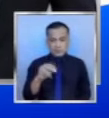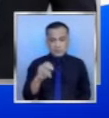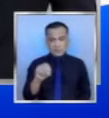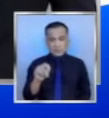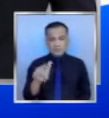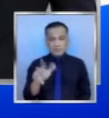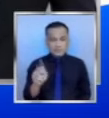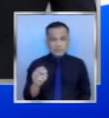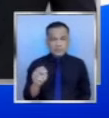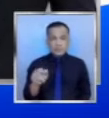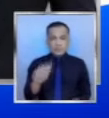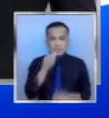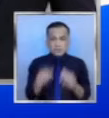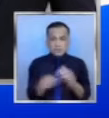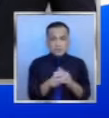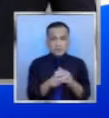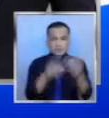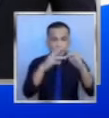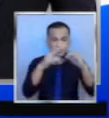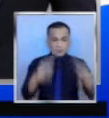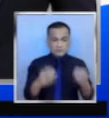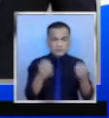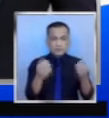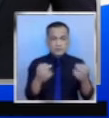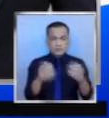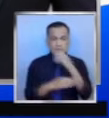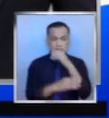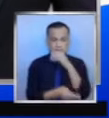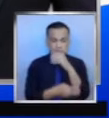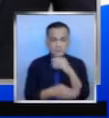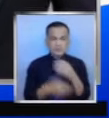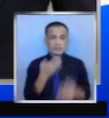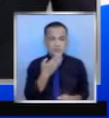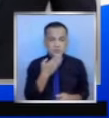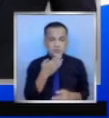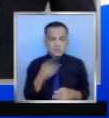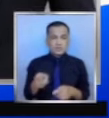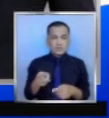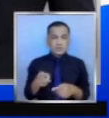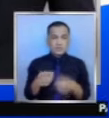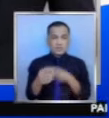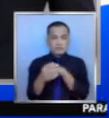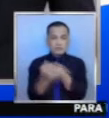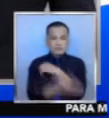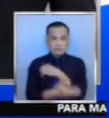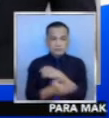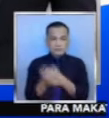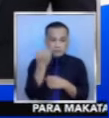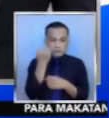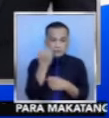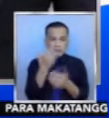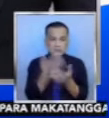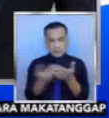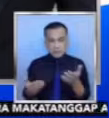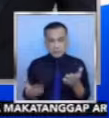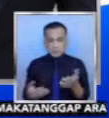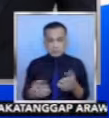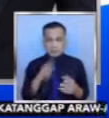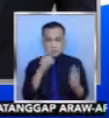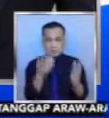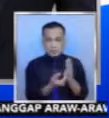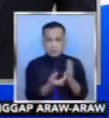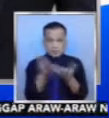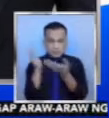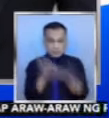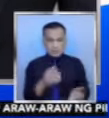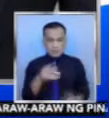daang-daang libong sako ng asukal habang gipit ang bansa sa supply nito. Sakali raw mapatunayang smuggled o puslit ang mga